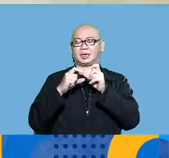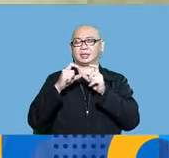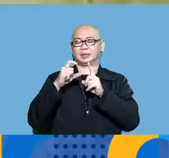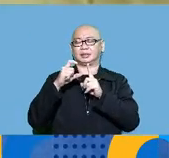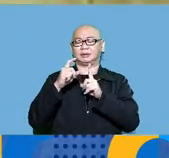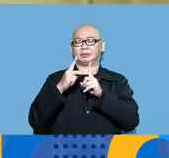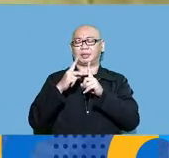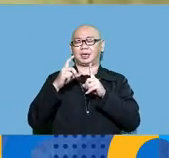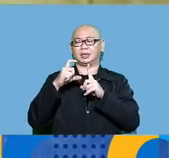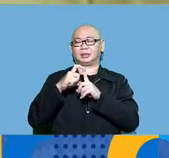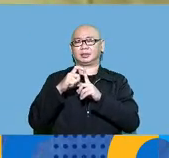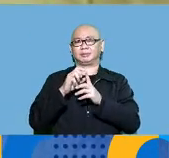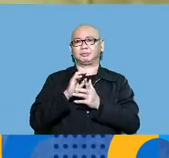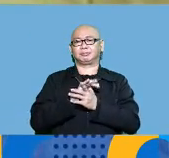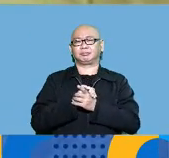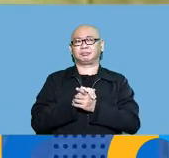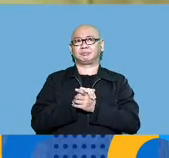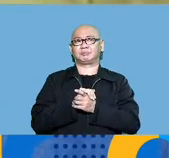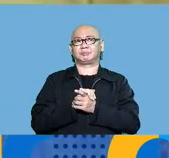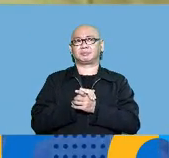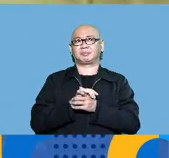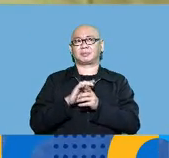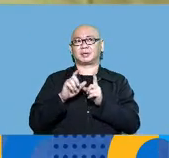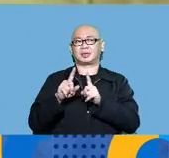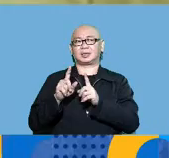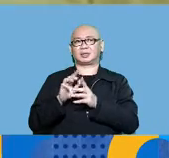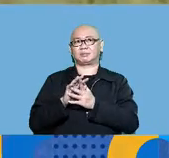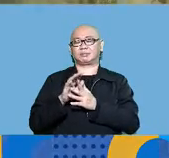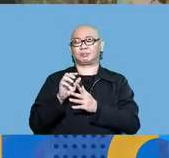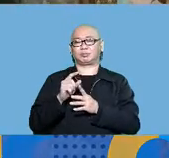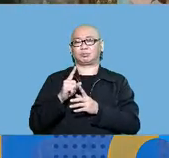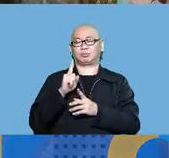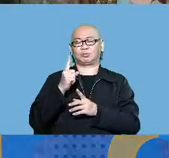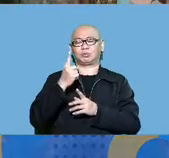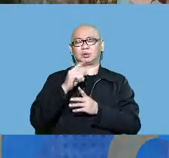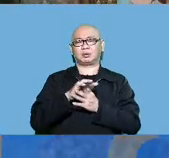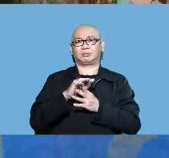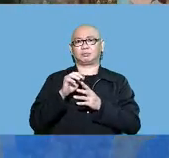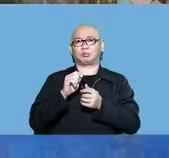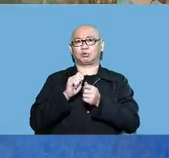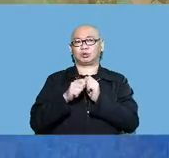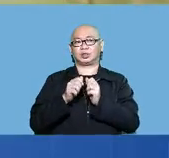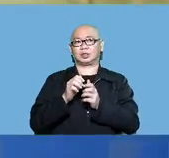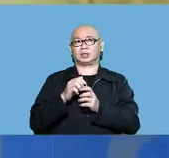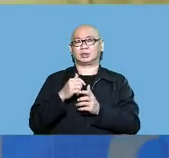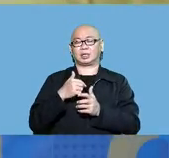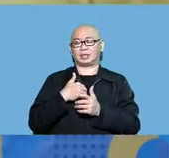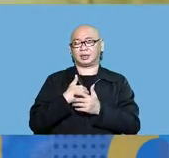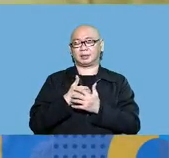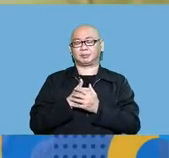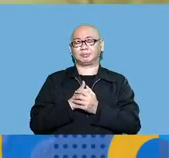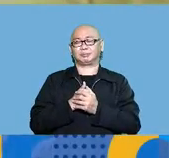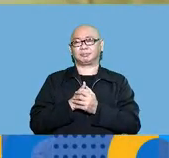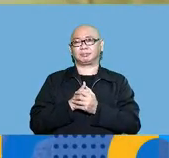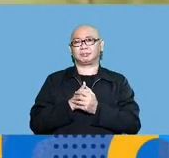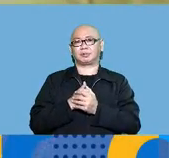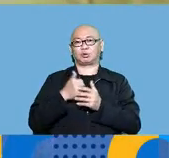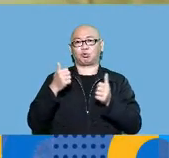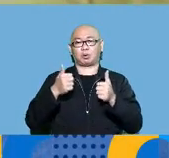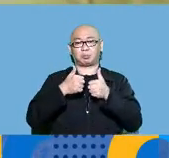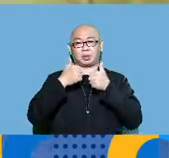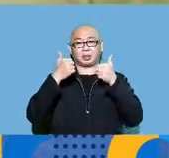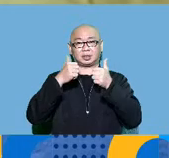Dr. Bambang Subali MS, pasangan promotor, kopromotor, dan penguji disertasi saya yang sangat luar